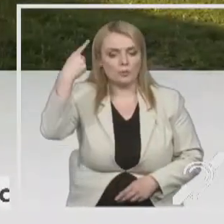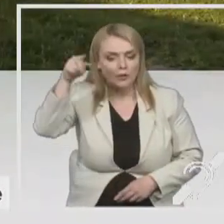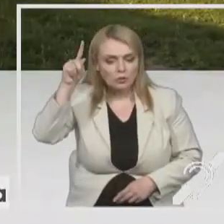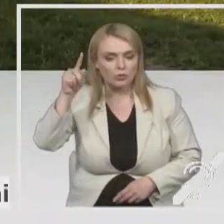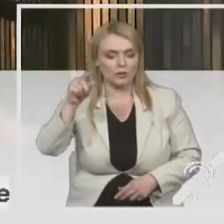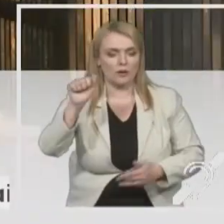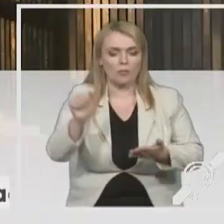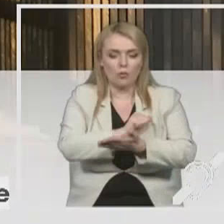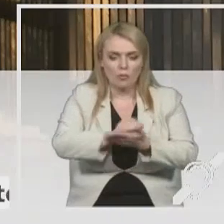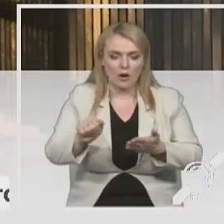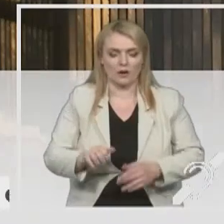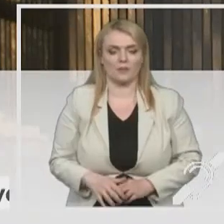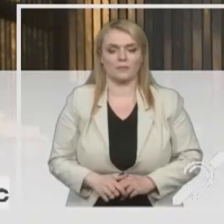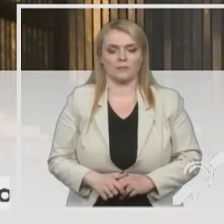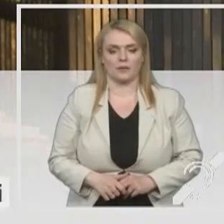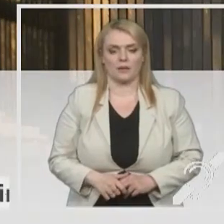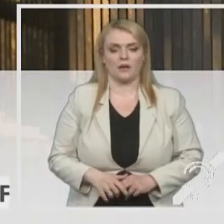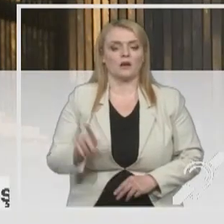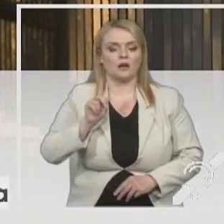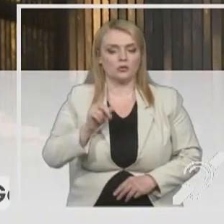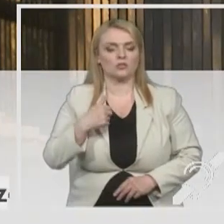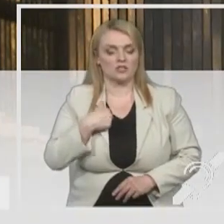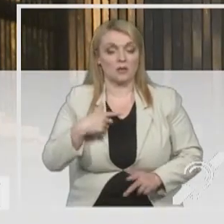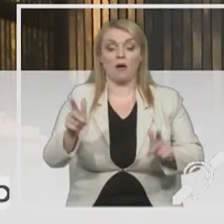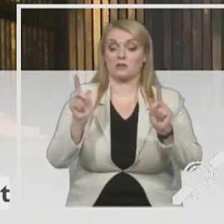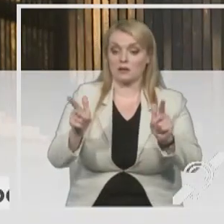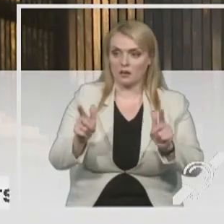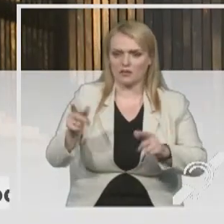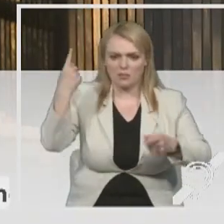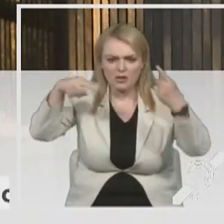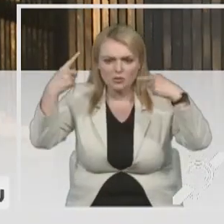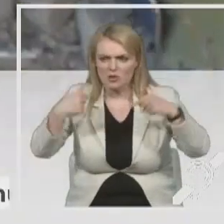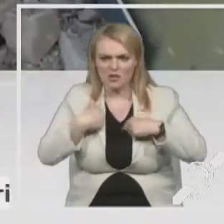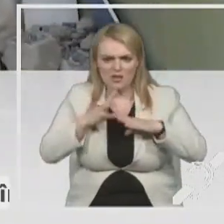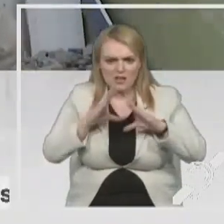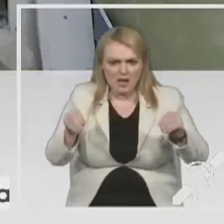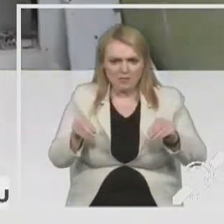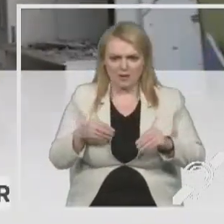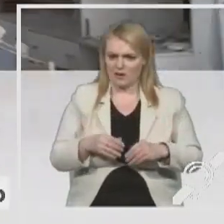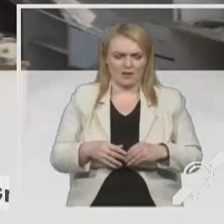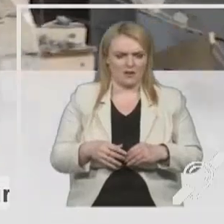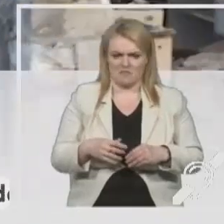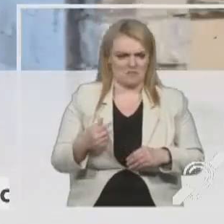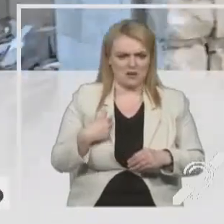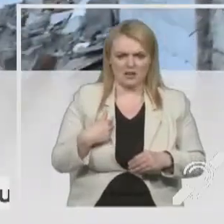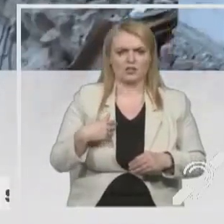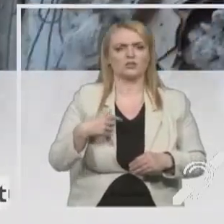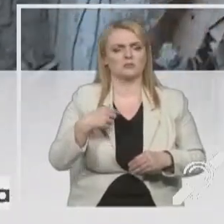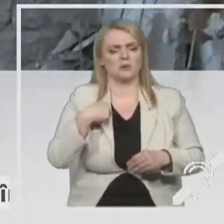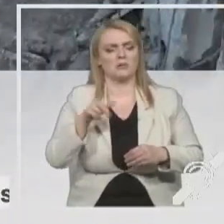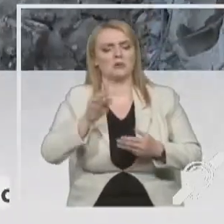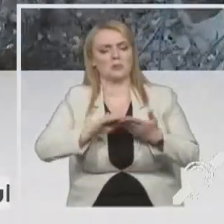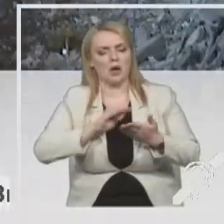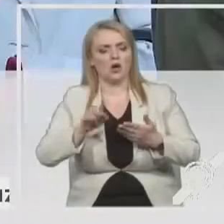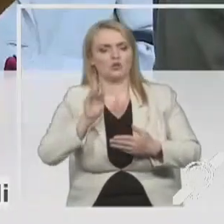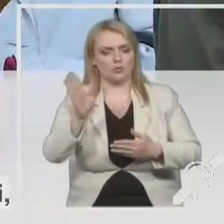inventat hârtia că noi suntem de acord cu aceea că noi o să-mi facă reparație,